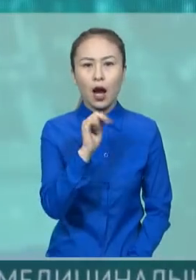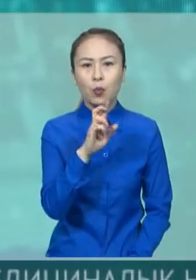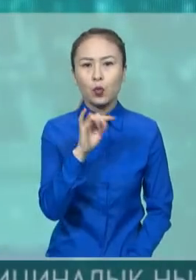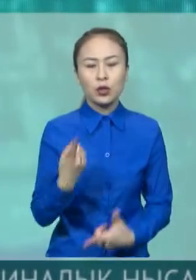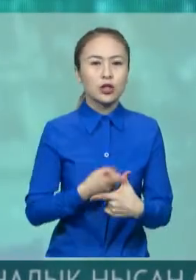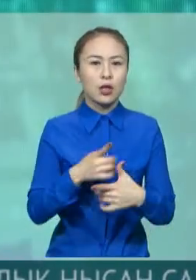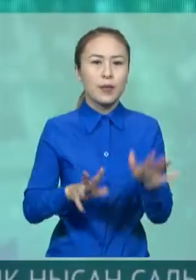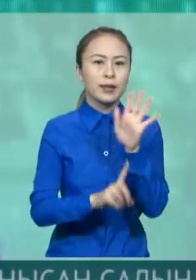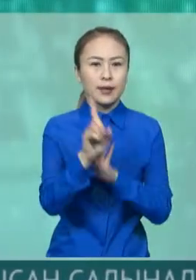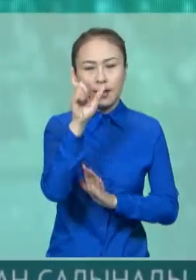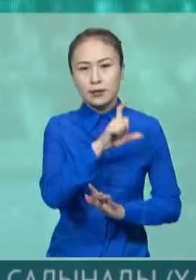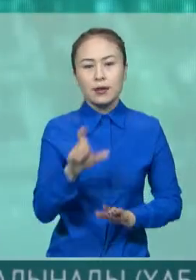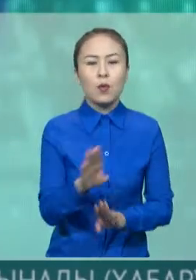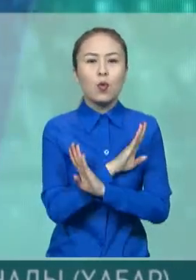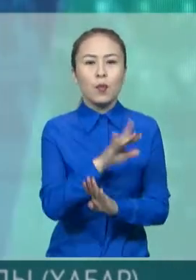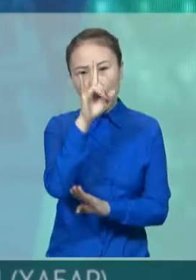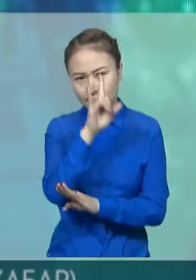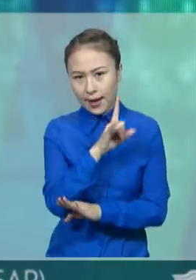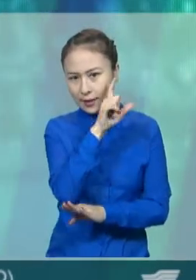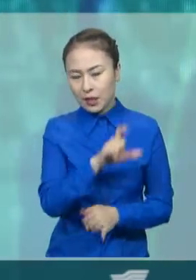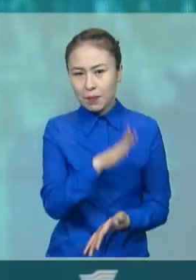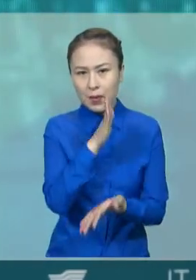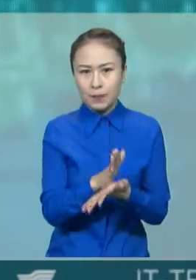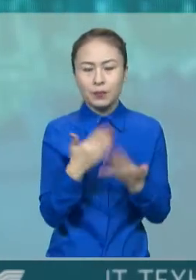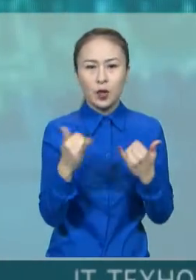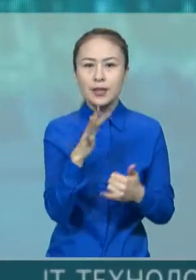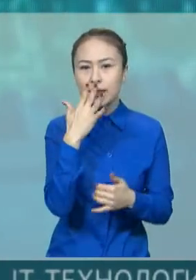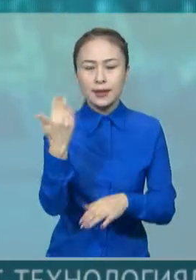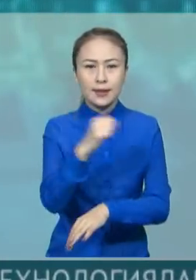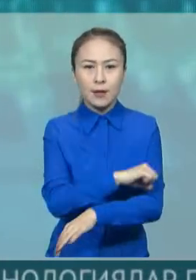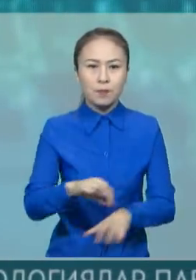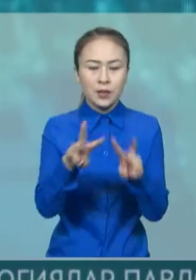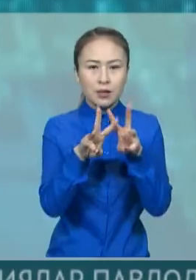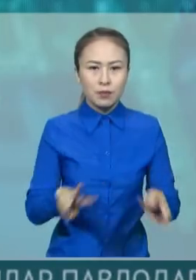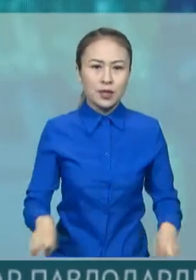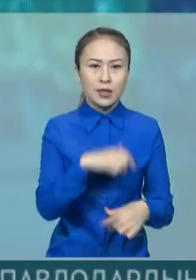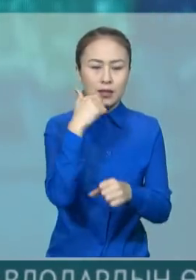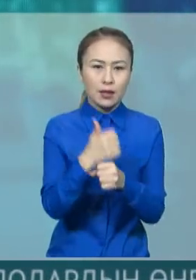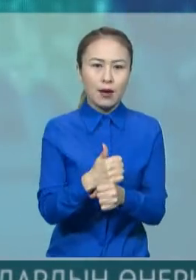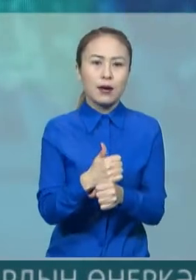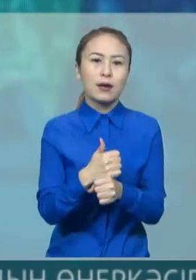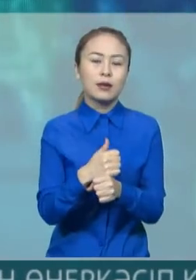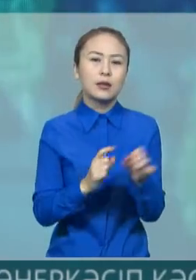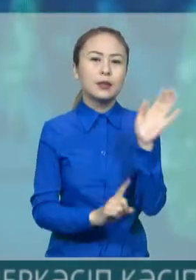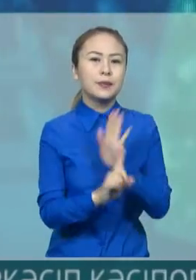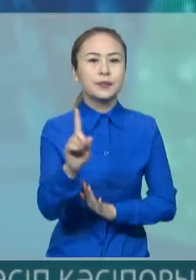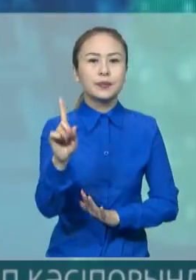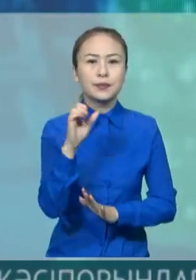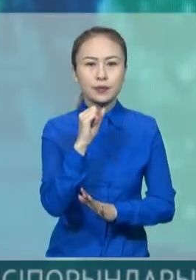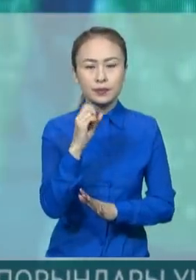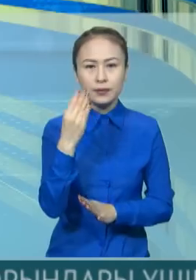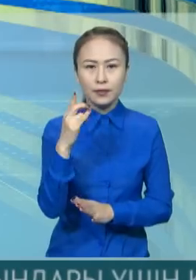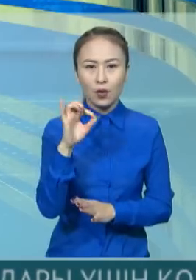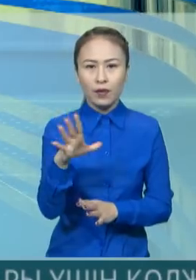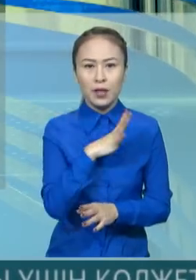Кабулдағы шабуыл салдарынан қаза болғандардың ішінде Қазақстан азаматы бар. Бұл туралы Қазақстан Республикасы сыртқы істер министрлігінің баспасөз хатшысы